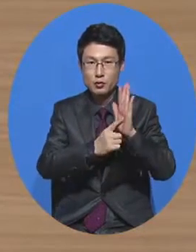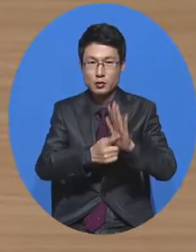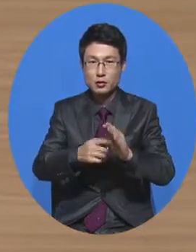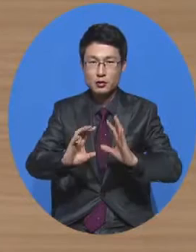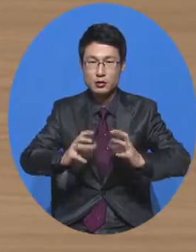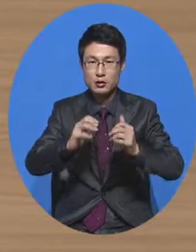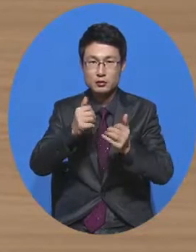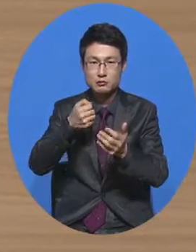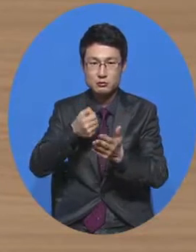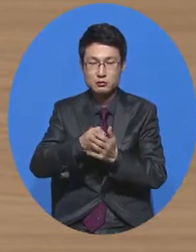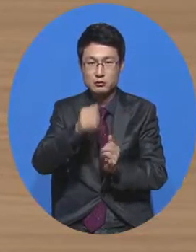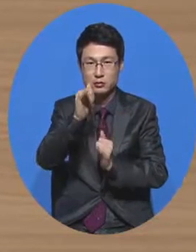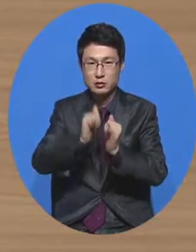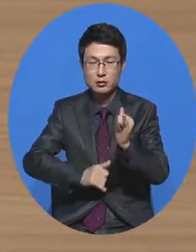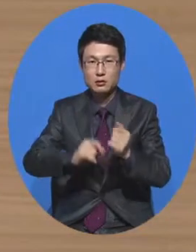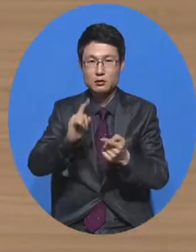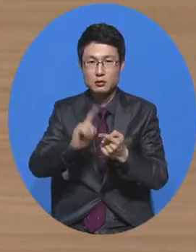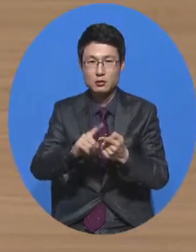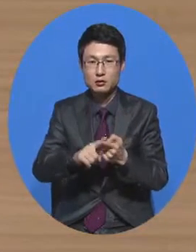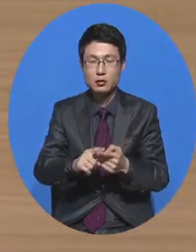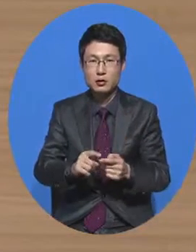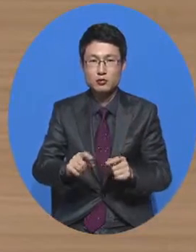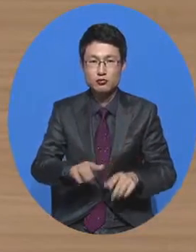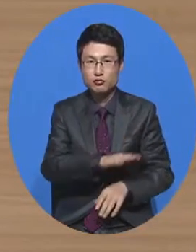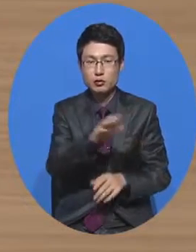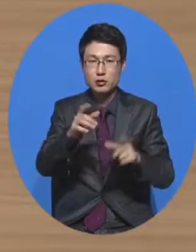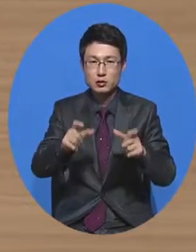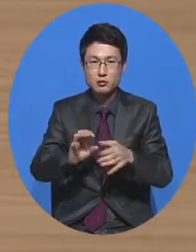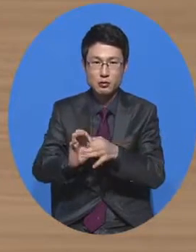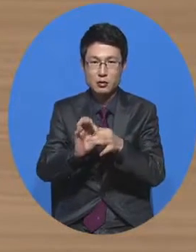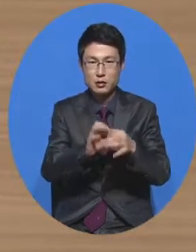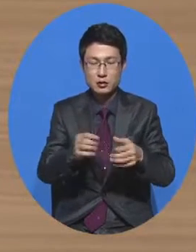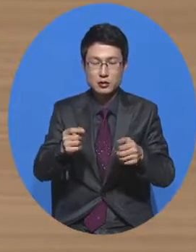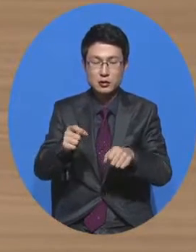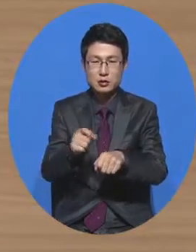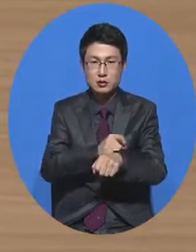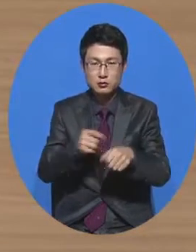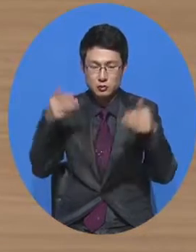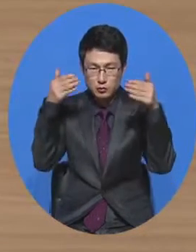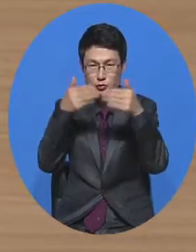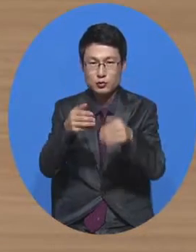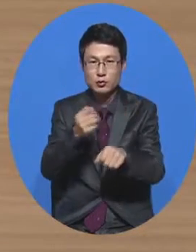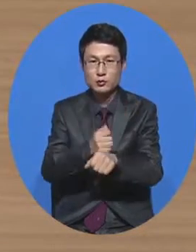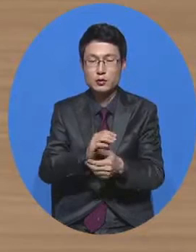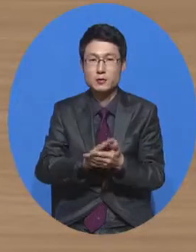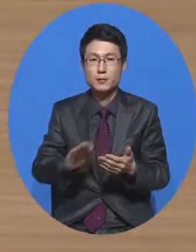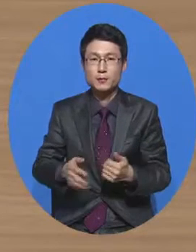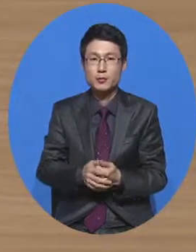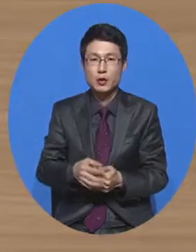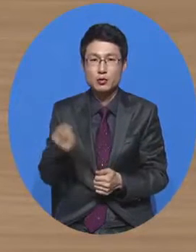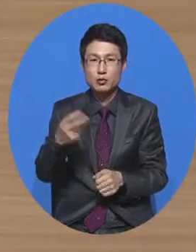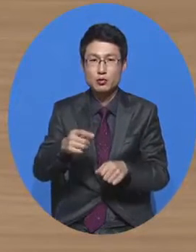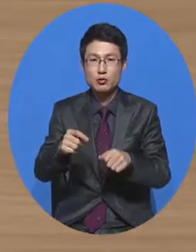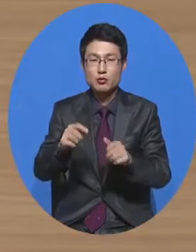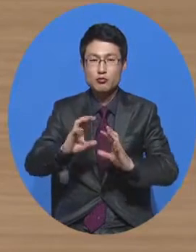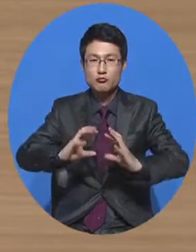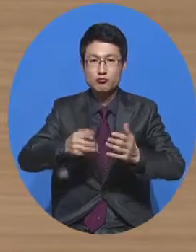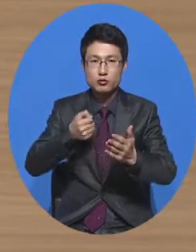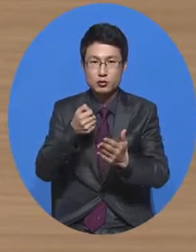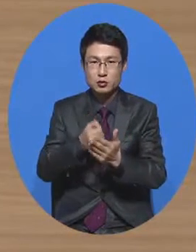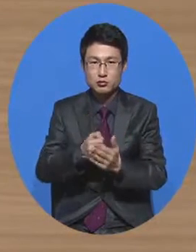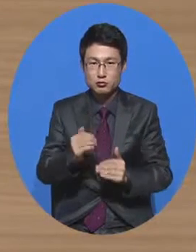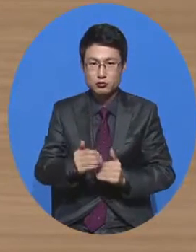교과서의 내용 가운데 특히 우리 지역과 관련된 내용을 집중 점검 합니다 또 국정 교과서 추진